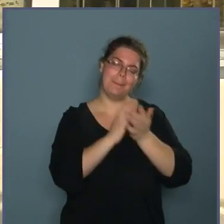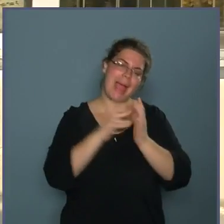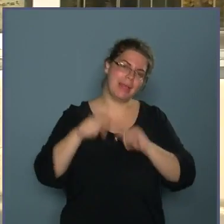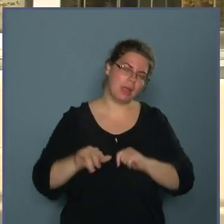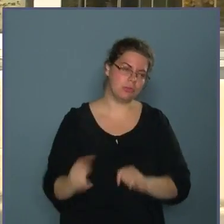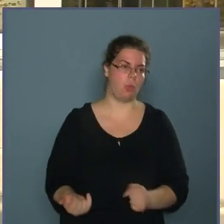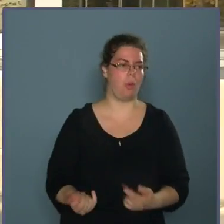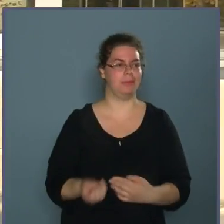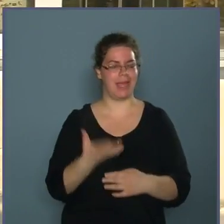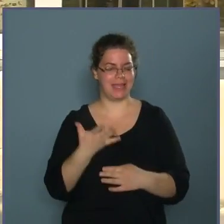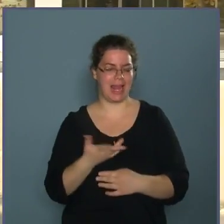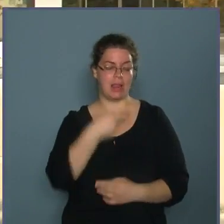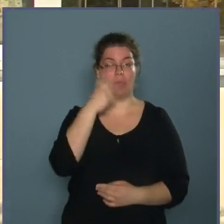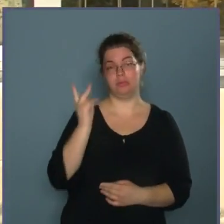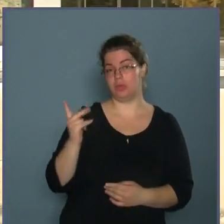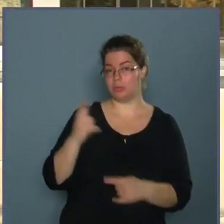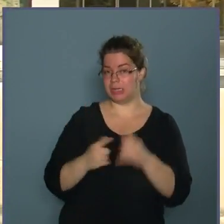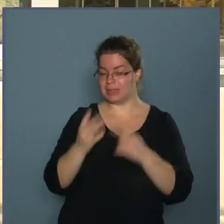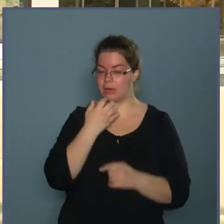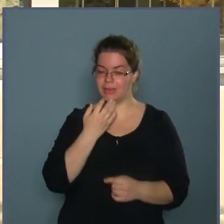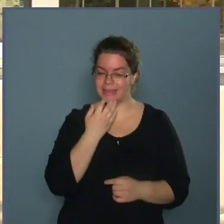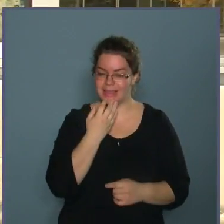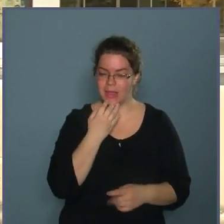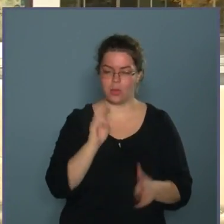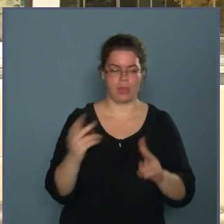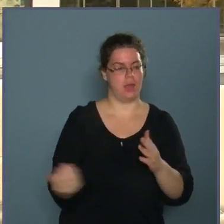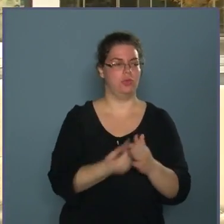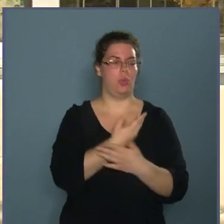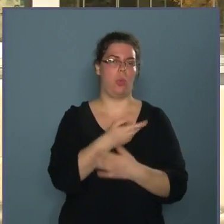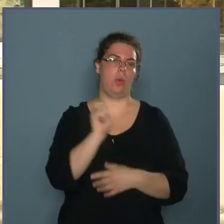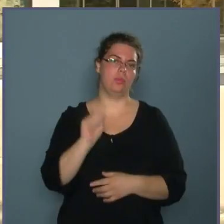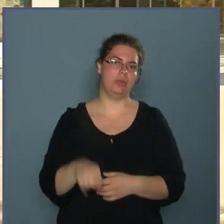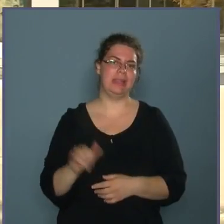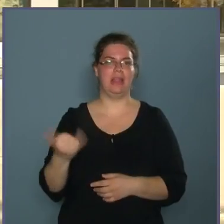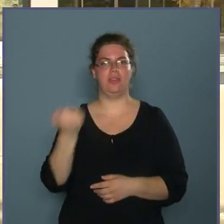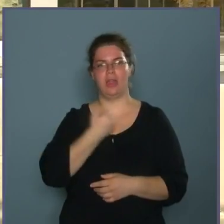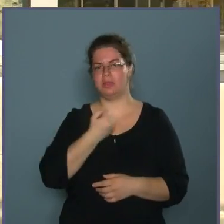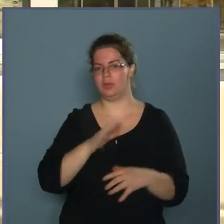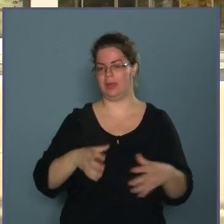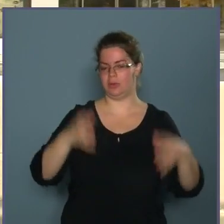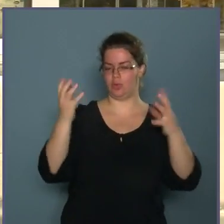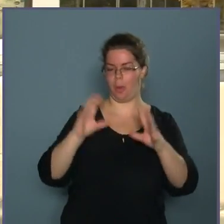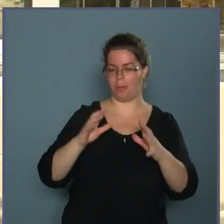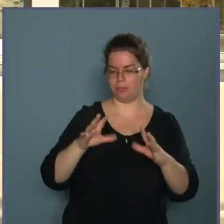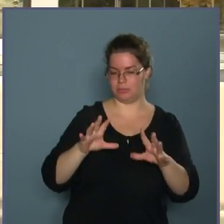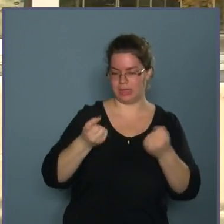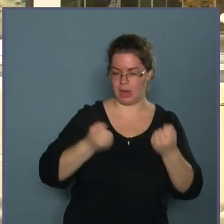Már akkor megjelent a szakma részéről egy igény, hogy egy új műtéti és diagnosztikai tömb kerüljön